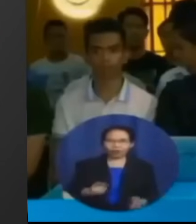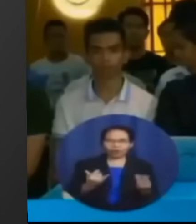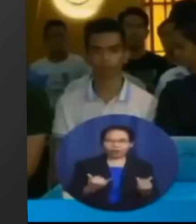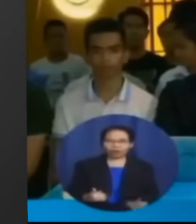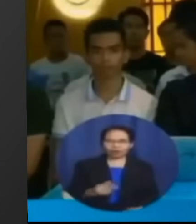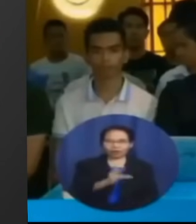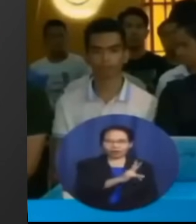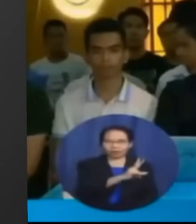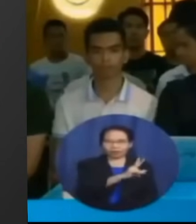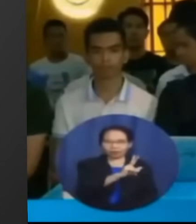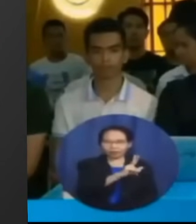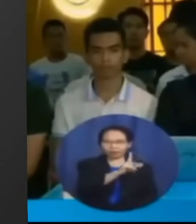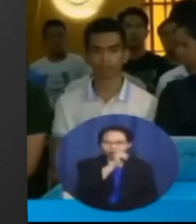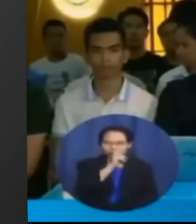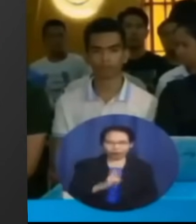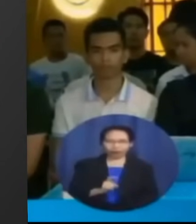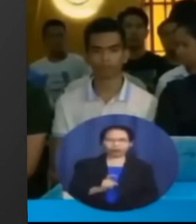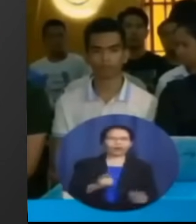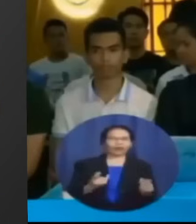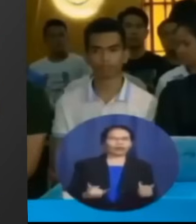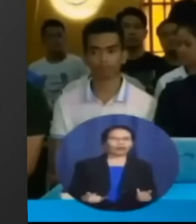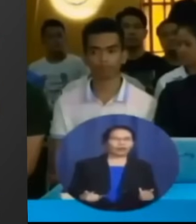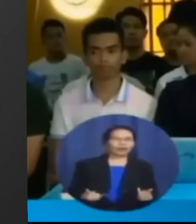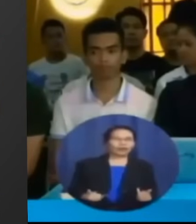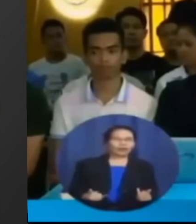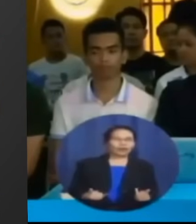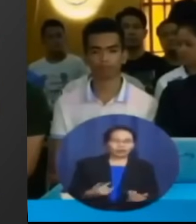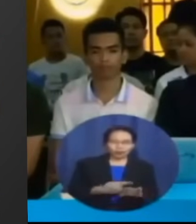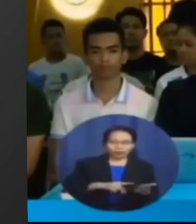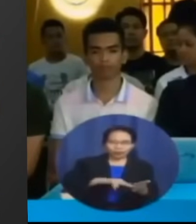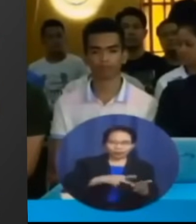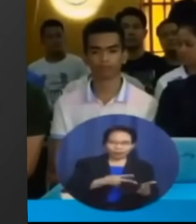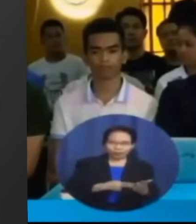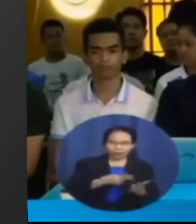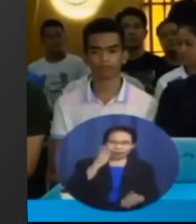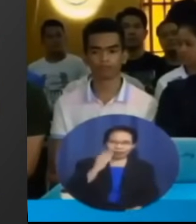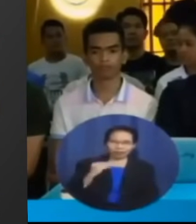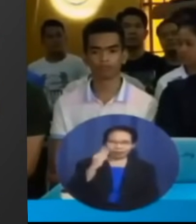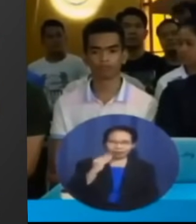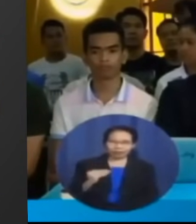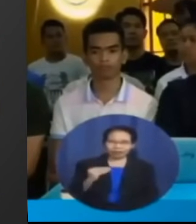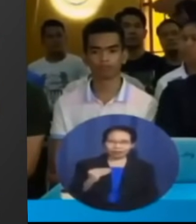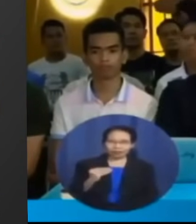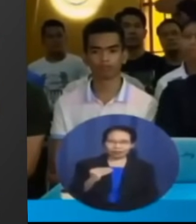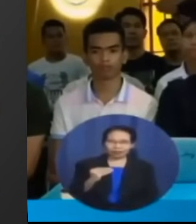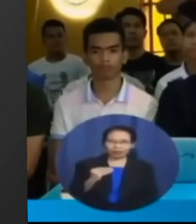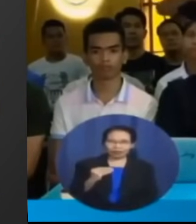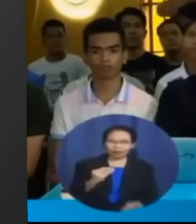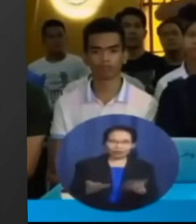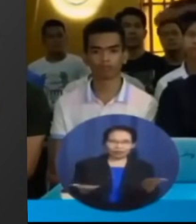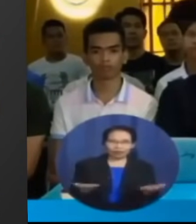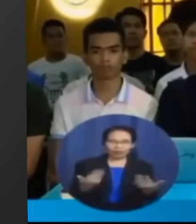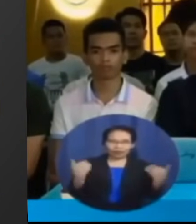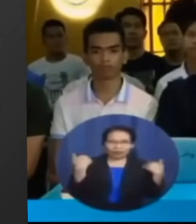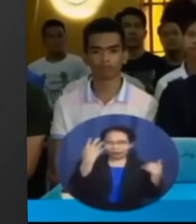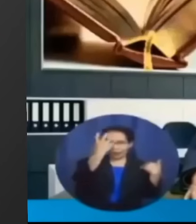ay 73 na ako. Ang ibig kong sabihin, paranasan ko na kasi, dito lang eh,